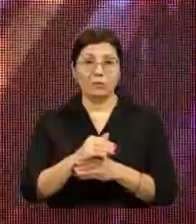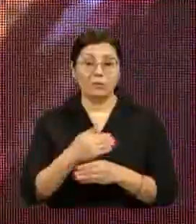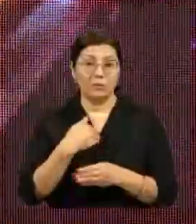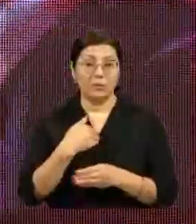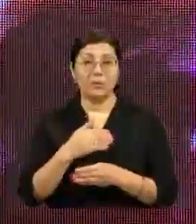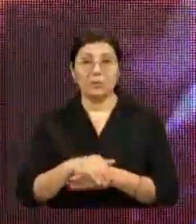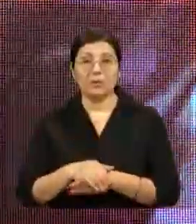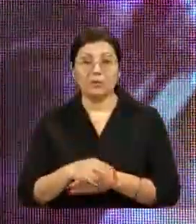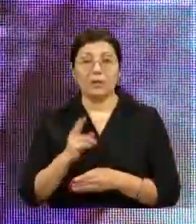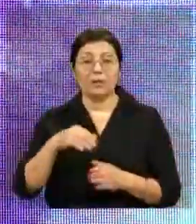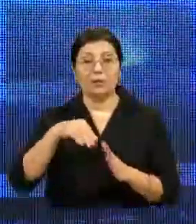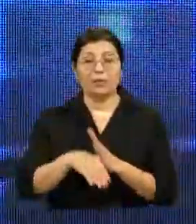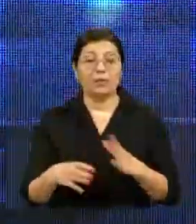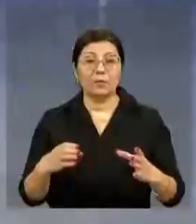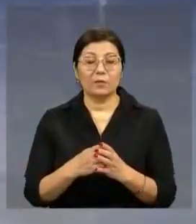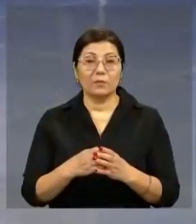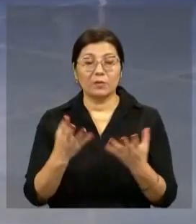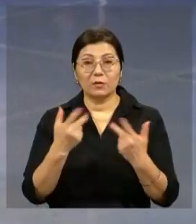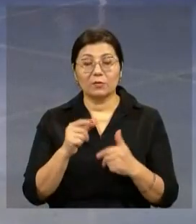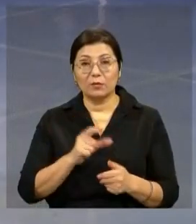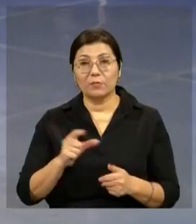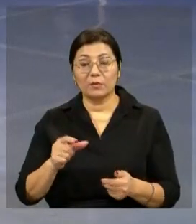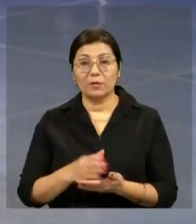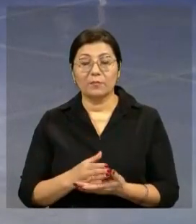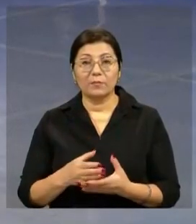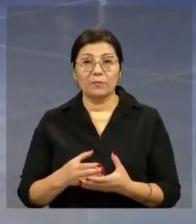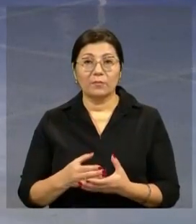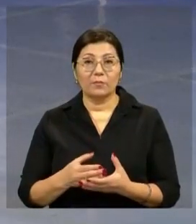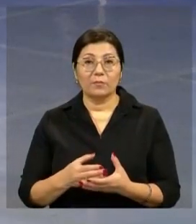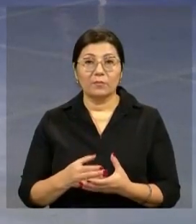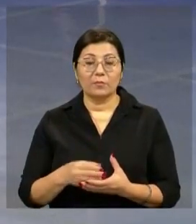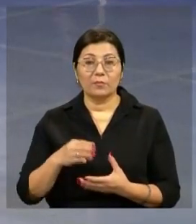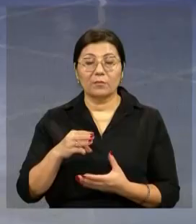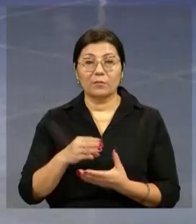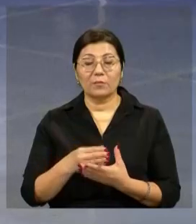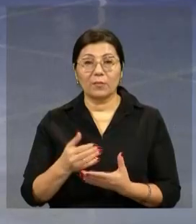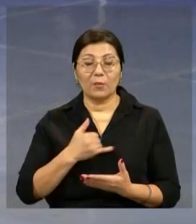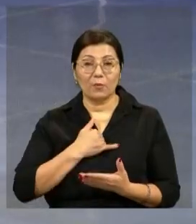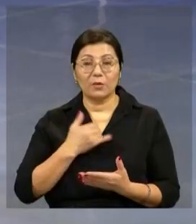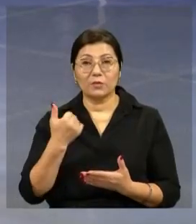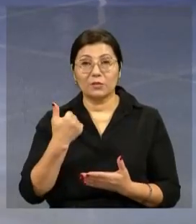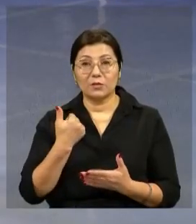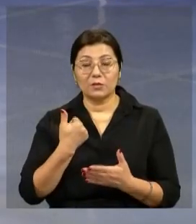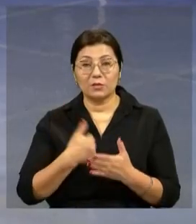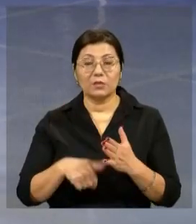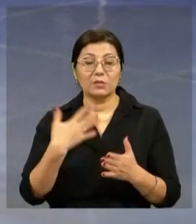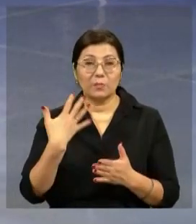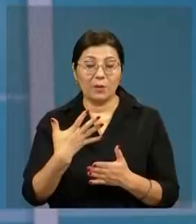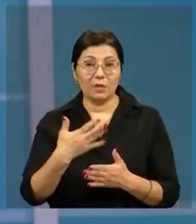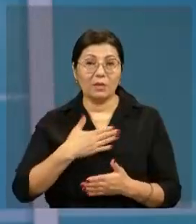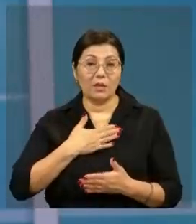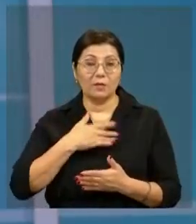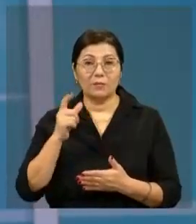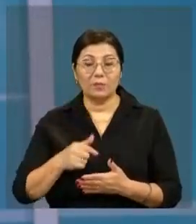Тоже. Ну, кто входит в вашу команду? Сколько человек у вас? Вообще, TED-транслейтерс у нас где-то 6-5 активных. Угу. Но, а